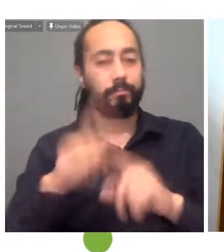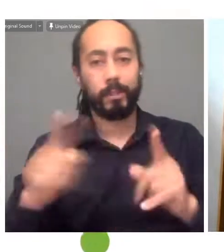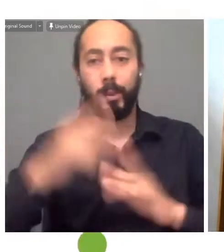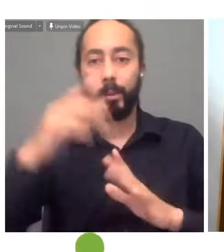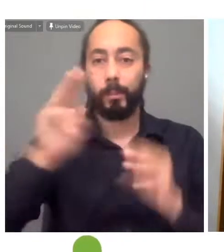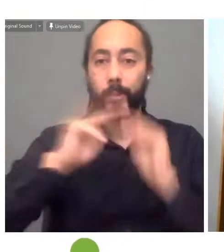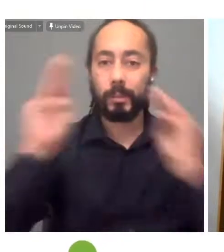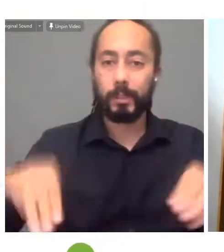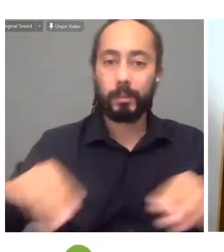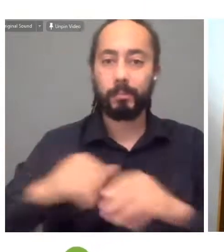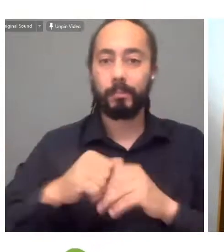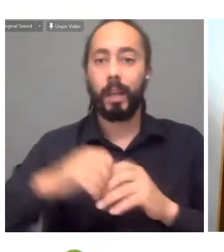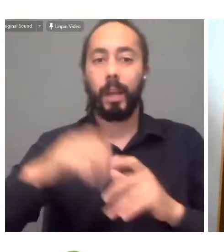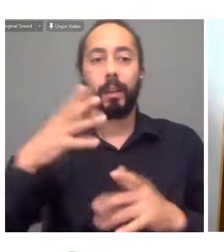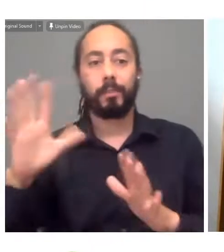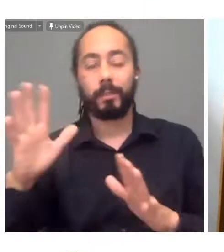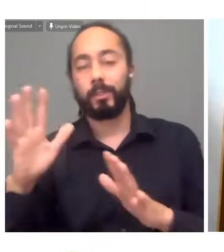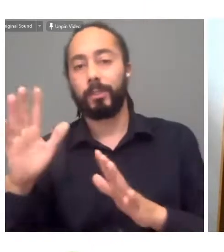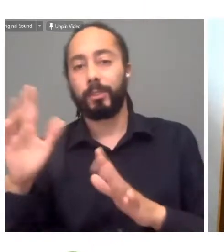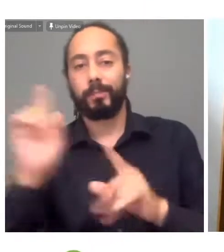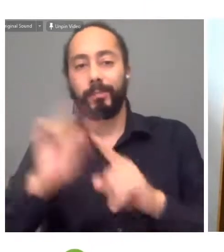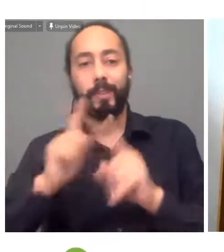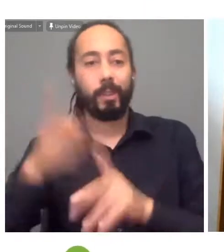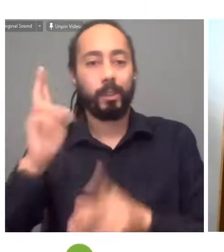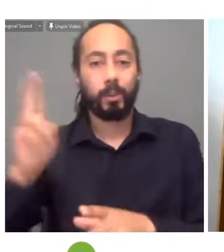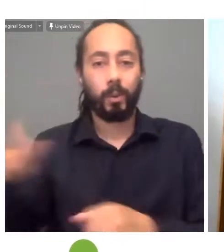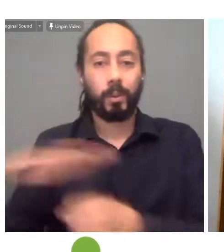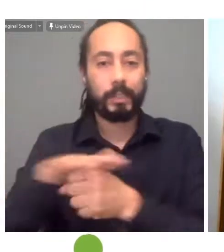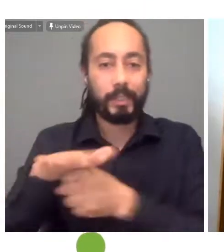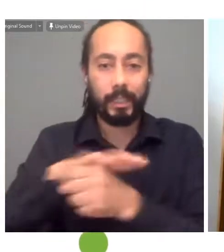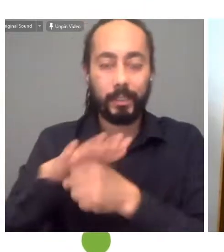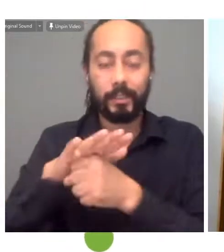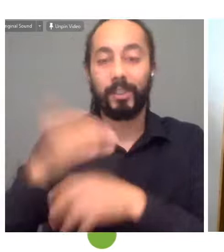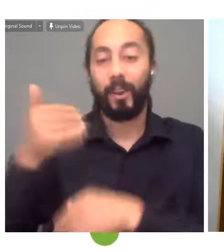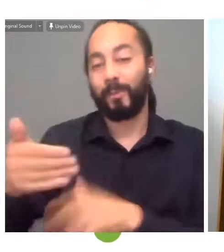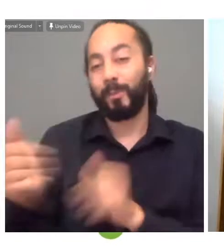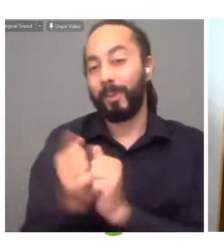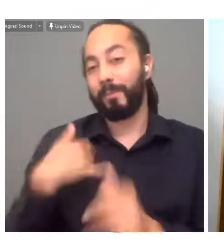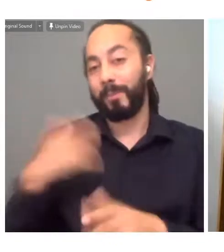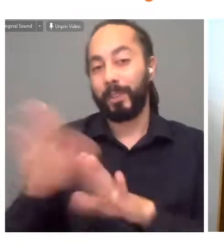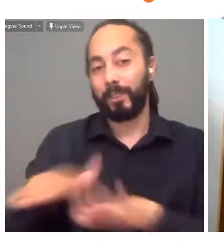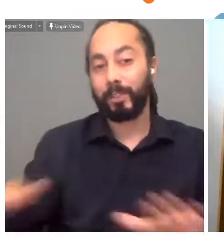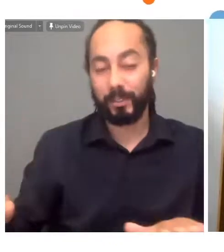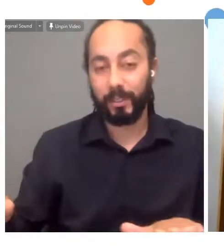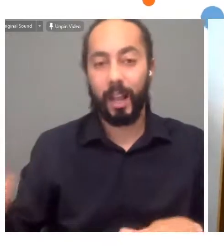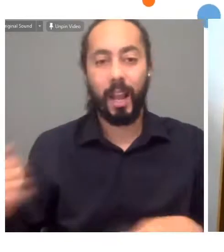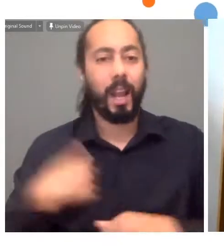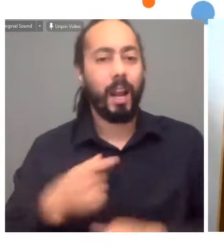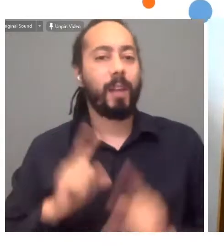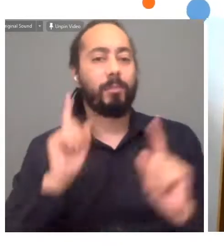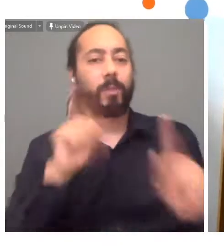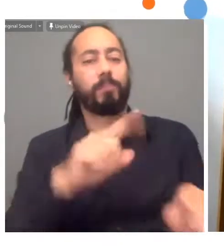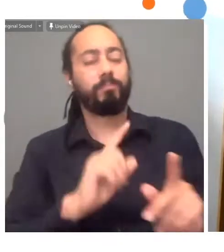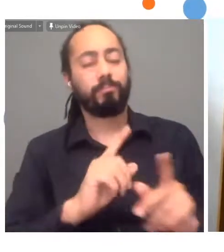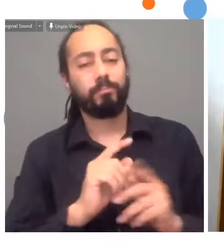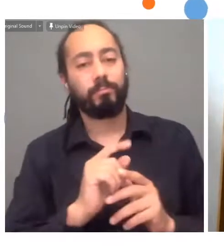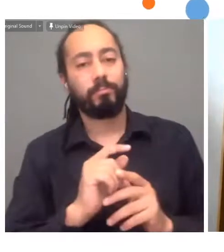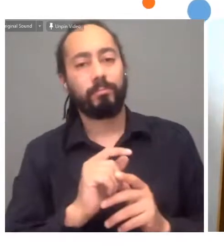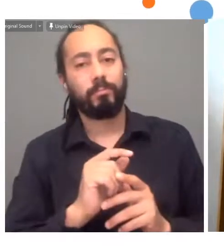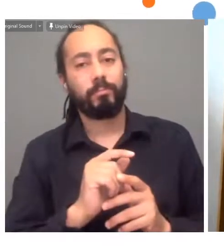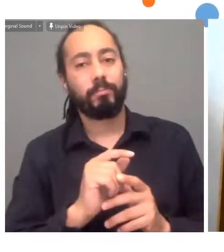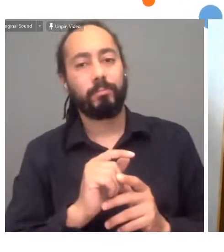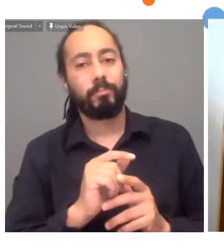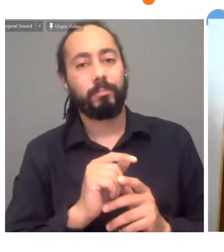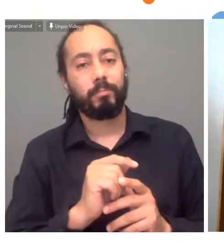la Dame de Cœur, un théâtre qui montre des spectacles magnifiques de marionnettes géantes. sais qu'ils ont repris leur saison avec des spectacles